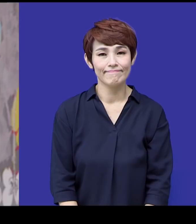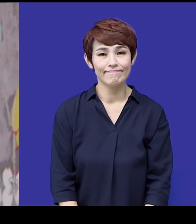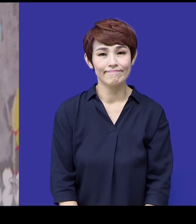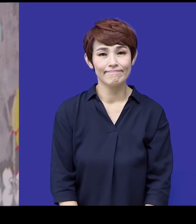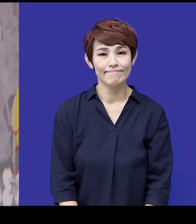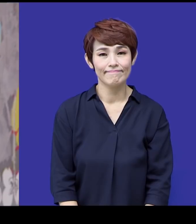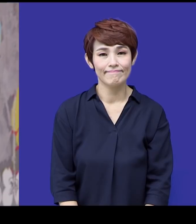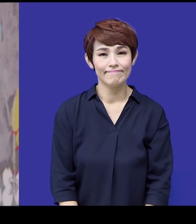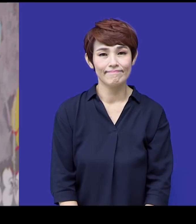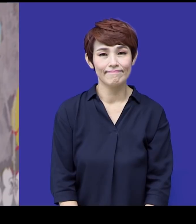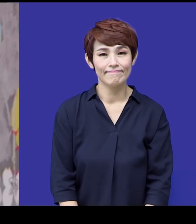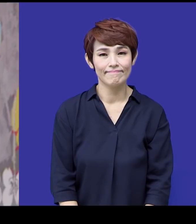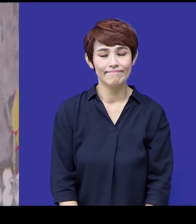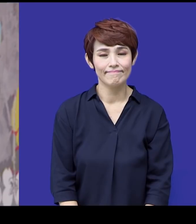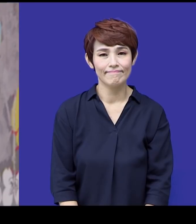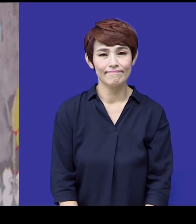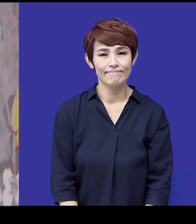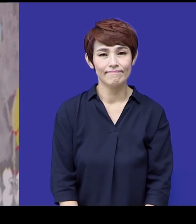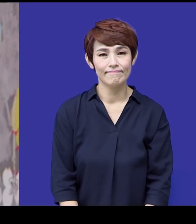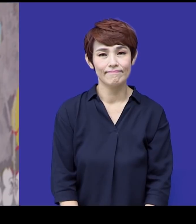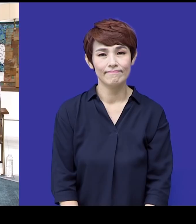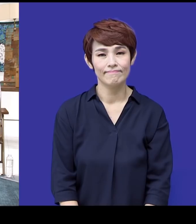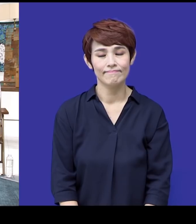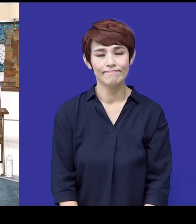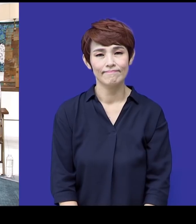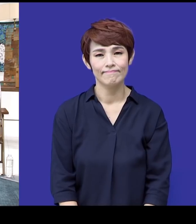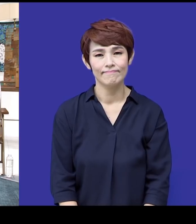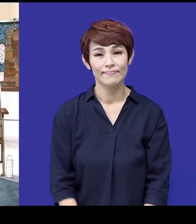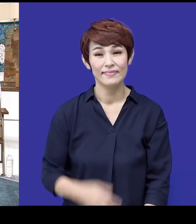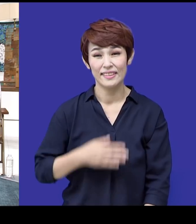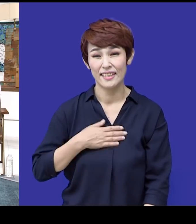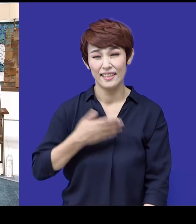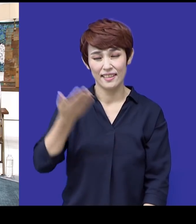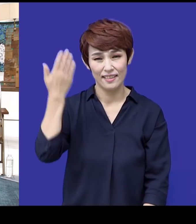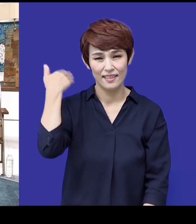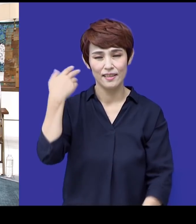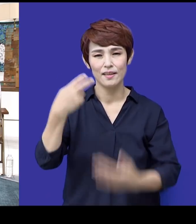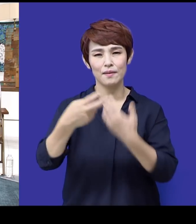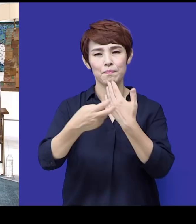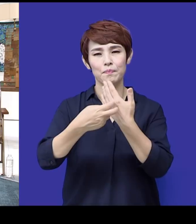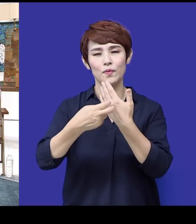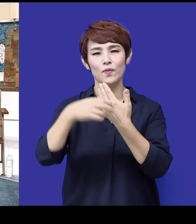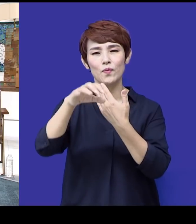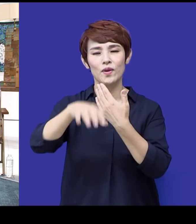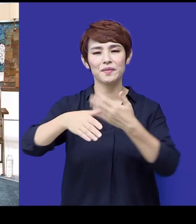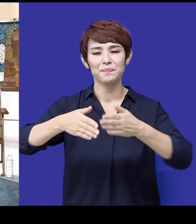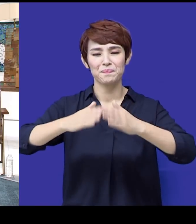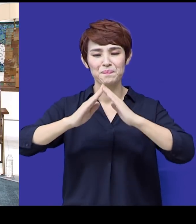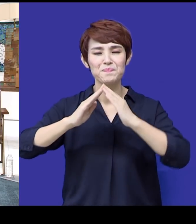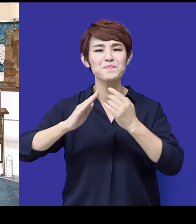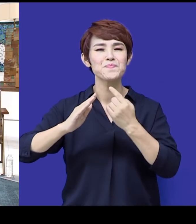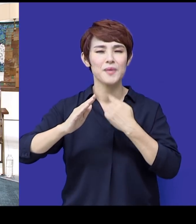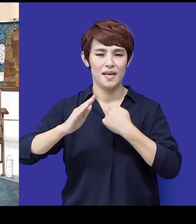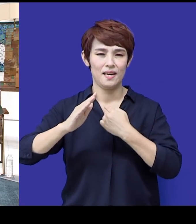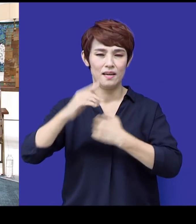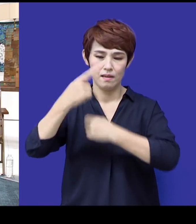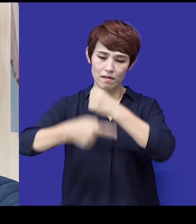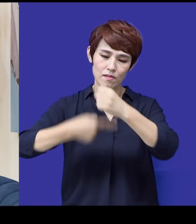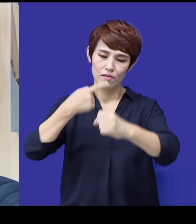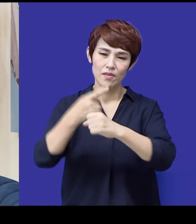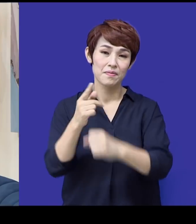제가 이렇게 환자를 보면은요. 네. 개업도 잠깐 한 적도 있긴 했어요. 한 네. 1년 반.